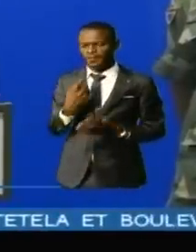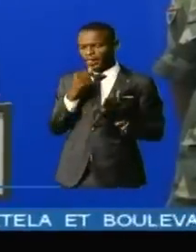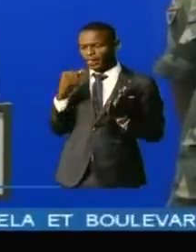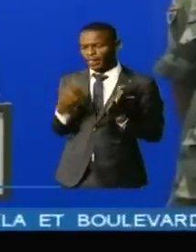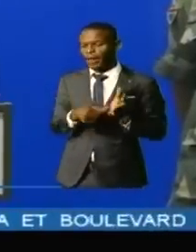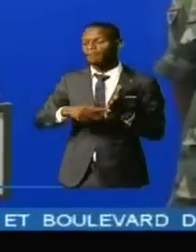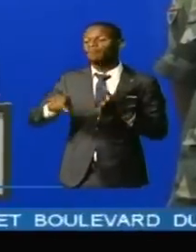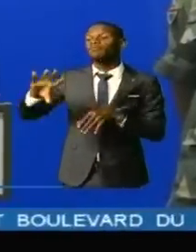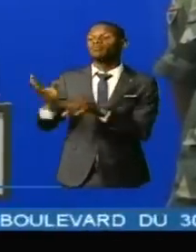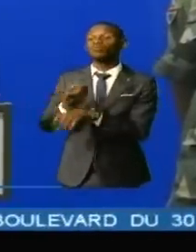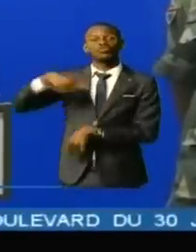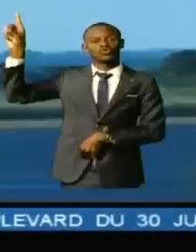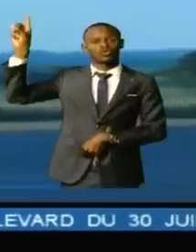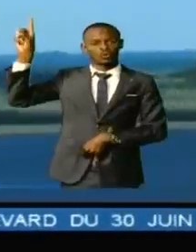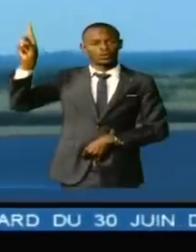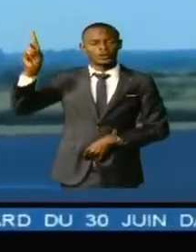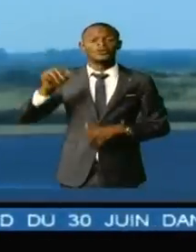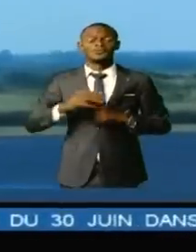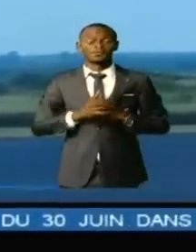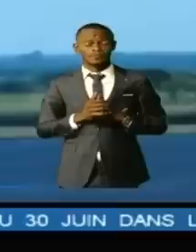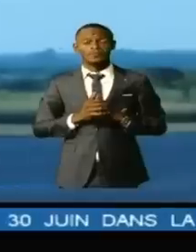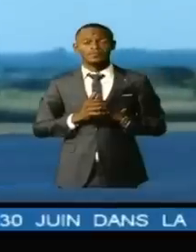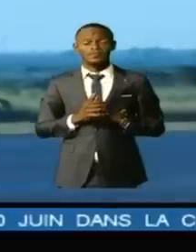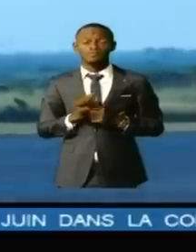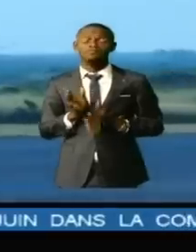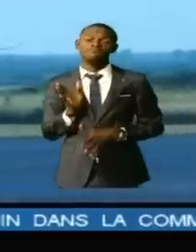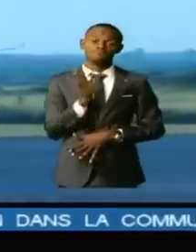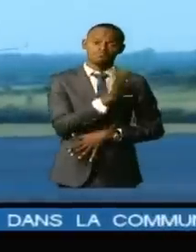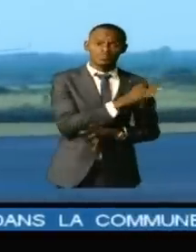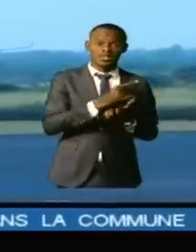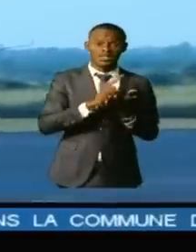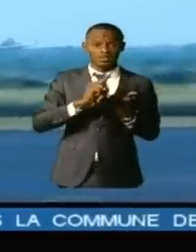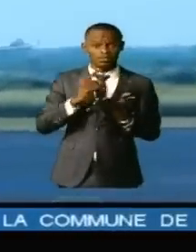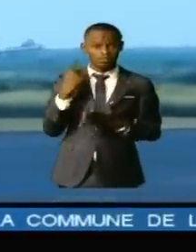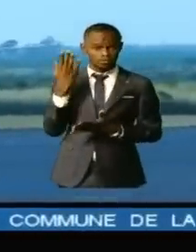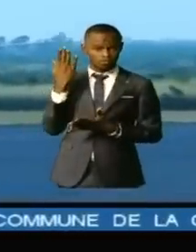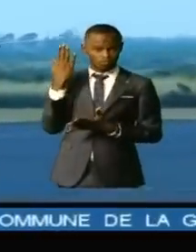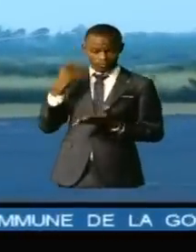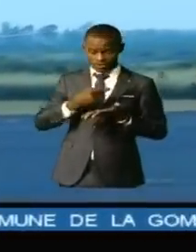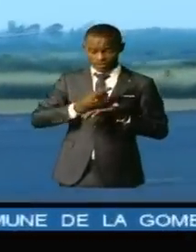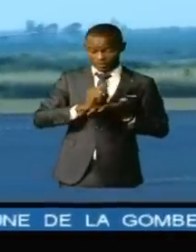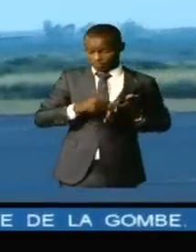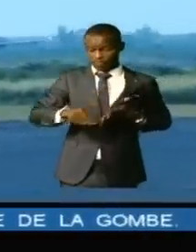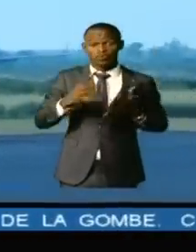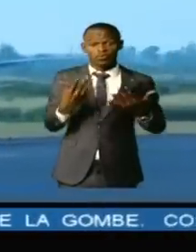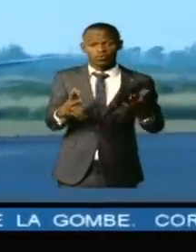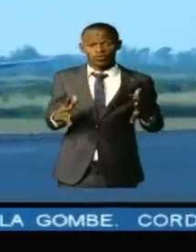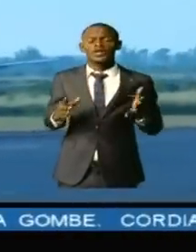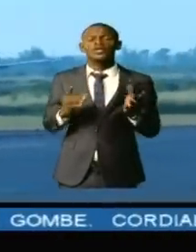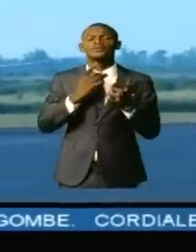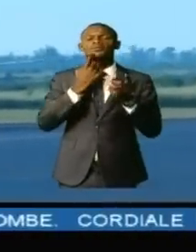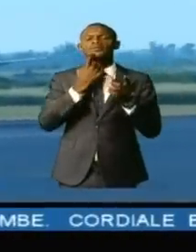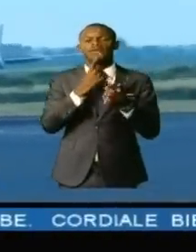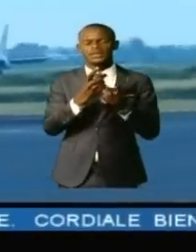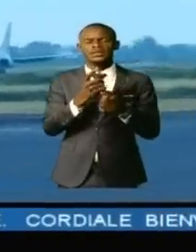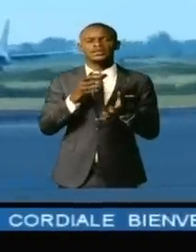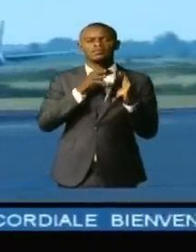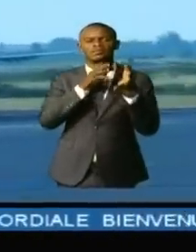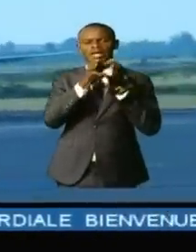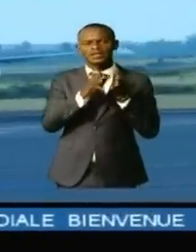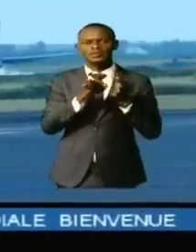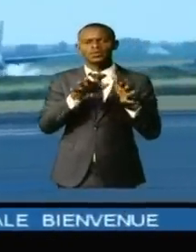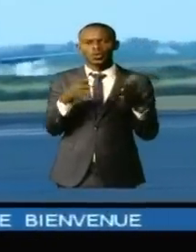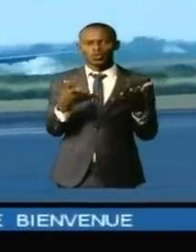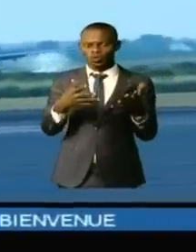désapprobation du gouvernement congolais. L'actualité au cours de la semaine qui s'achève a été aussi marquée par les séjours du chef de l'État au